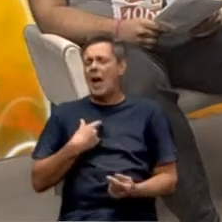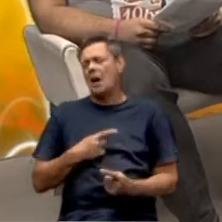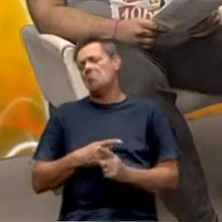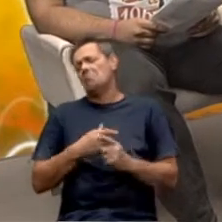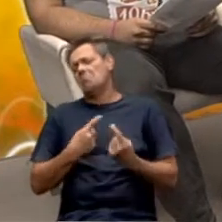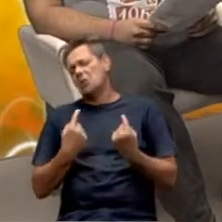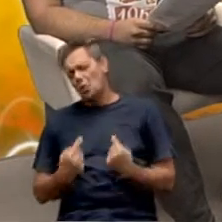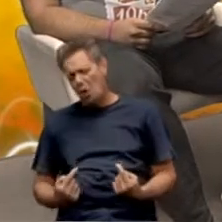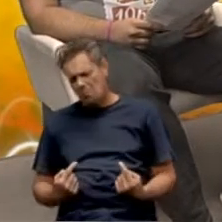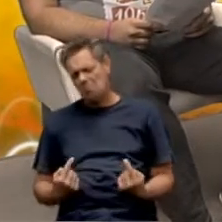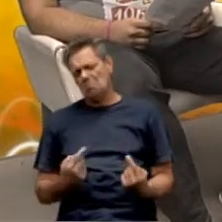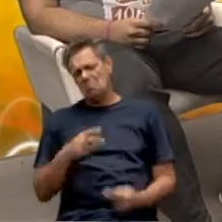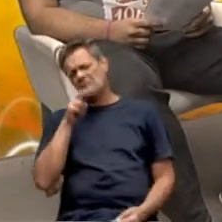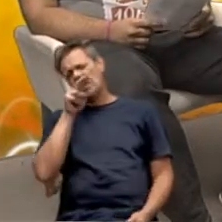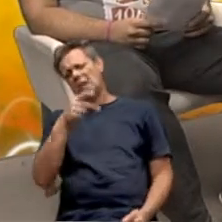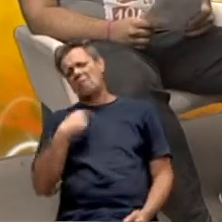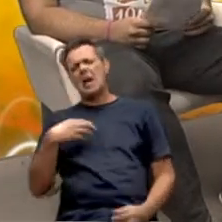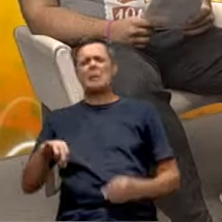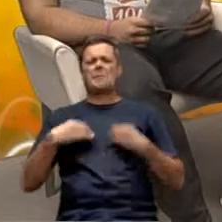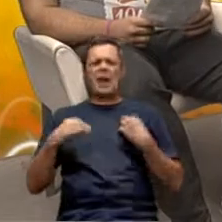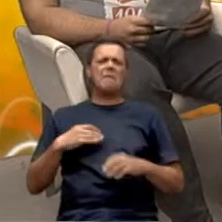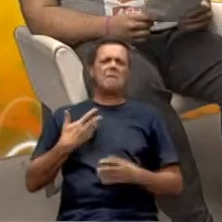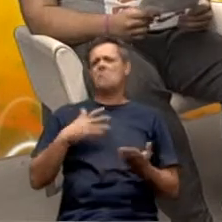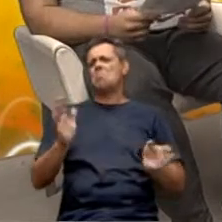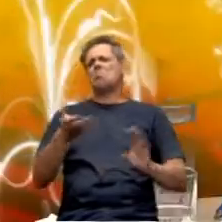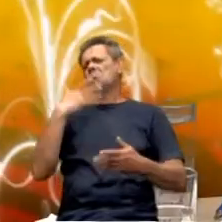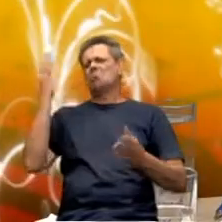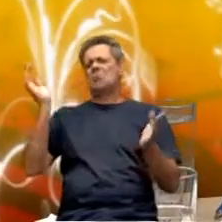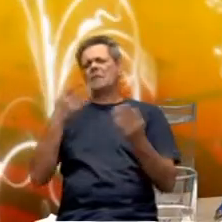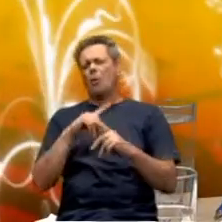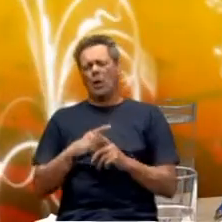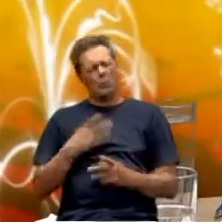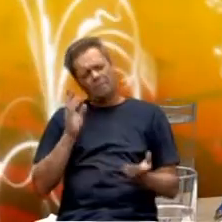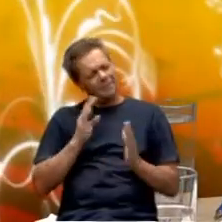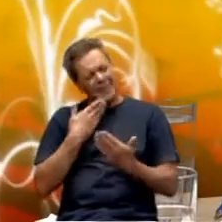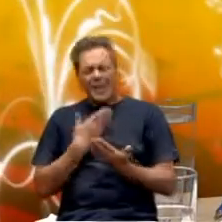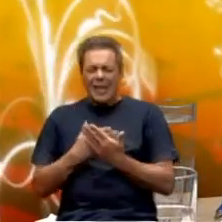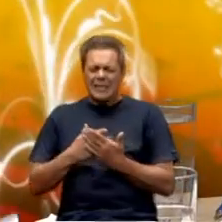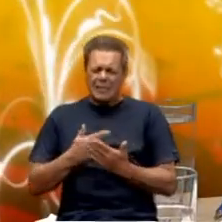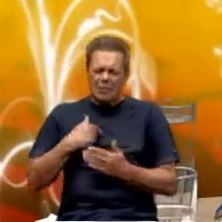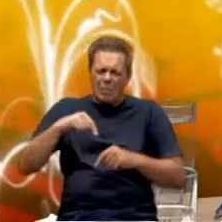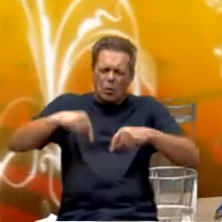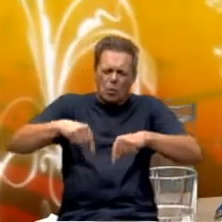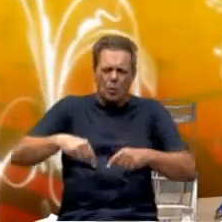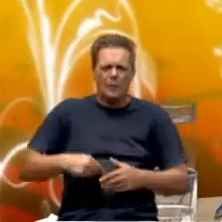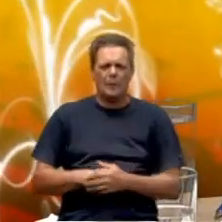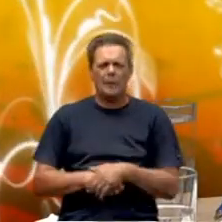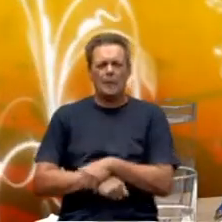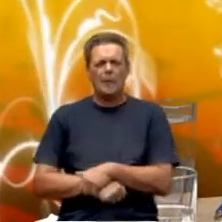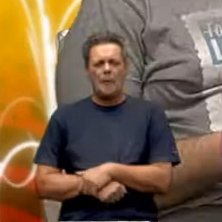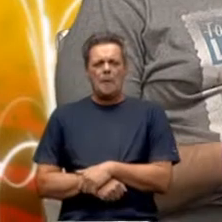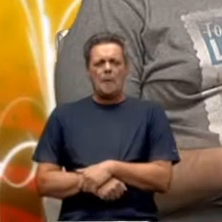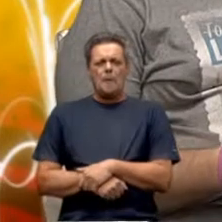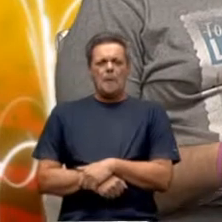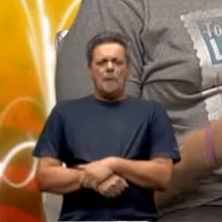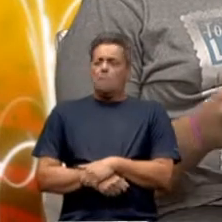i vičem ja sam zdrava, ja sam zdrava. Znate ono kako nam se... Da, pa zato jesmo mi tu. Taj jedan od primjera, da što sam spominjao